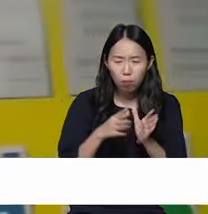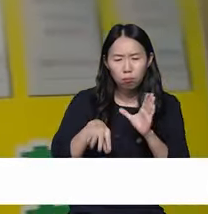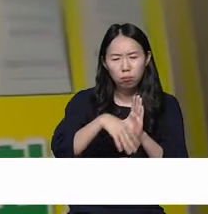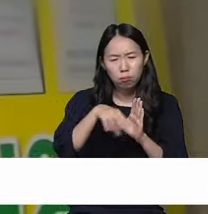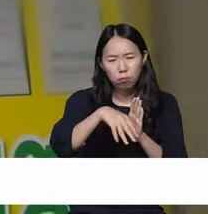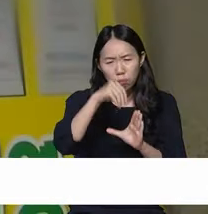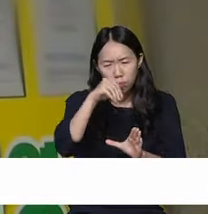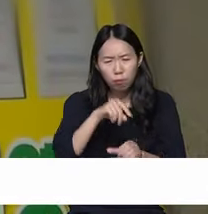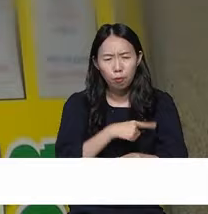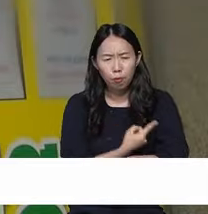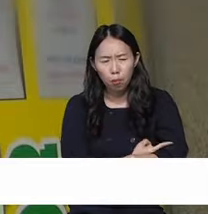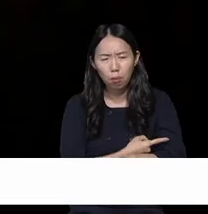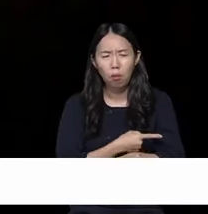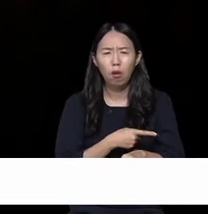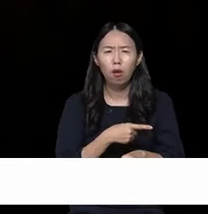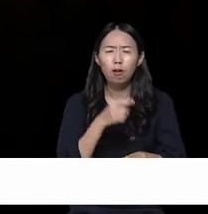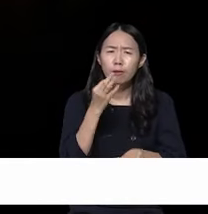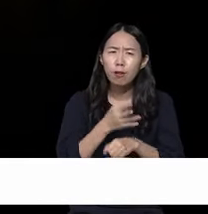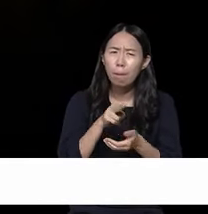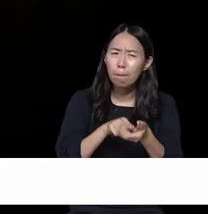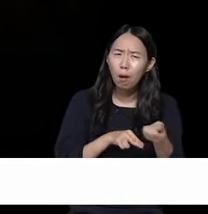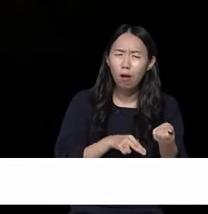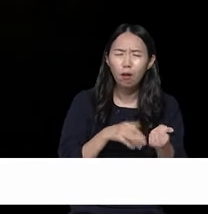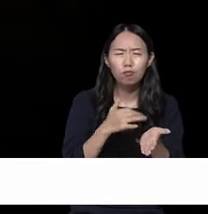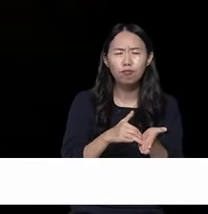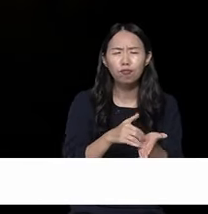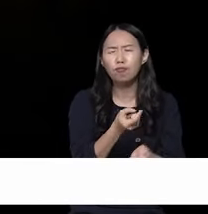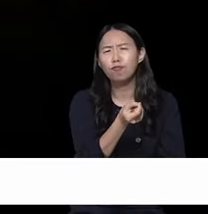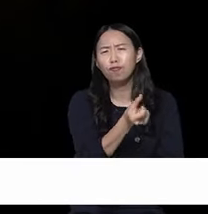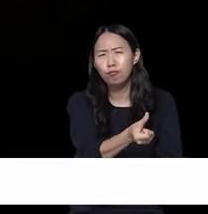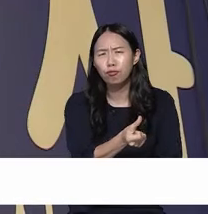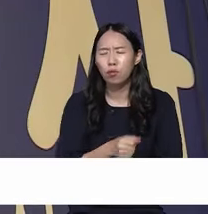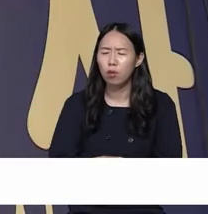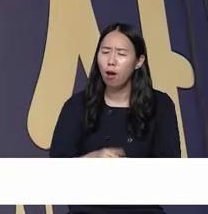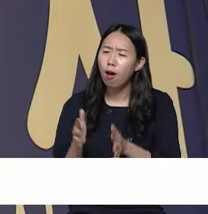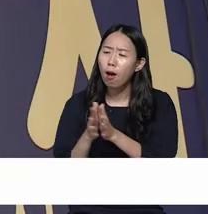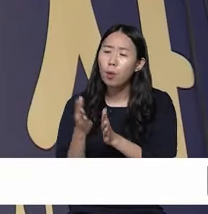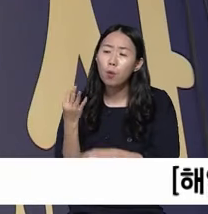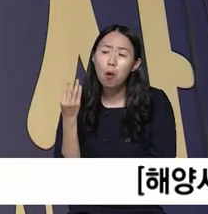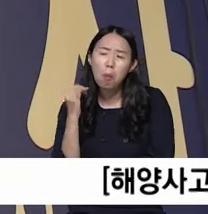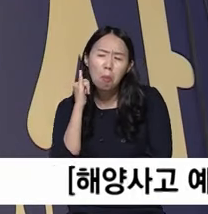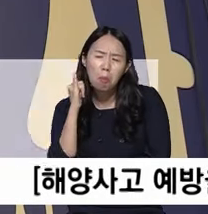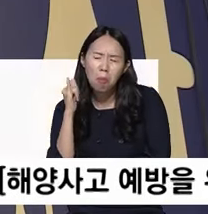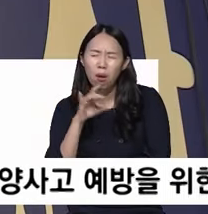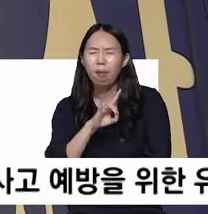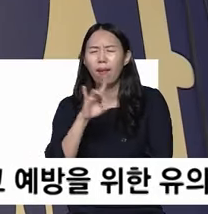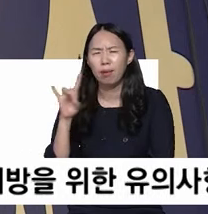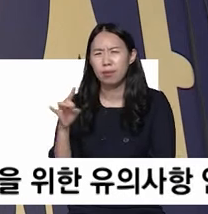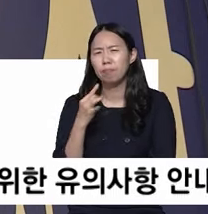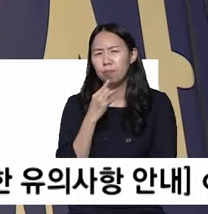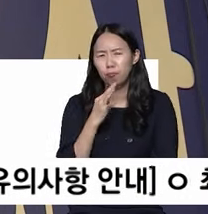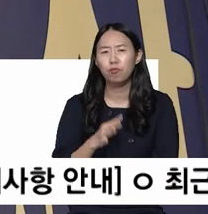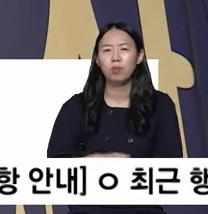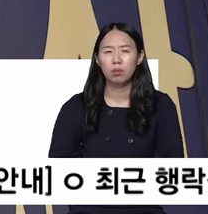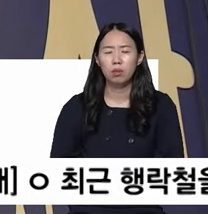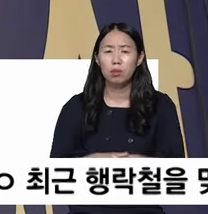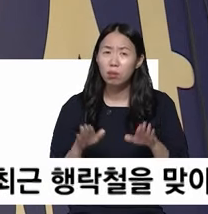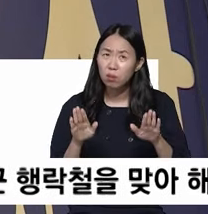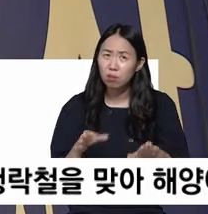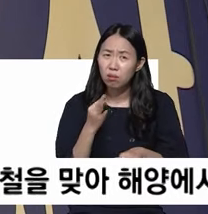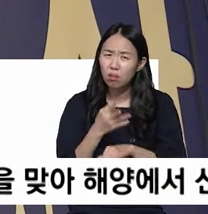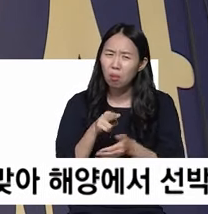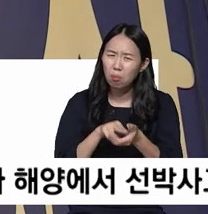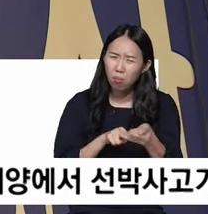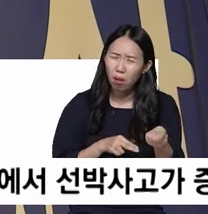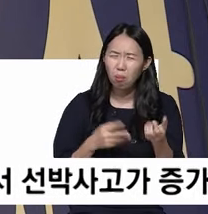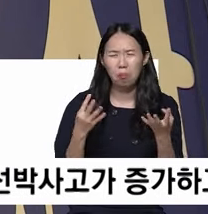없고 가격이 떨어진 아파트를 문의하는 전화벨만 울리고 있습니다. 아직은 거래는 그렇게 많이 이루어지지